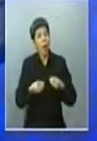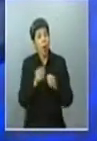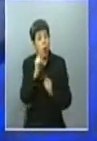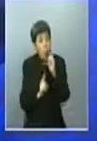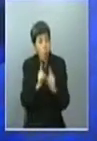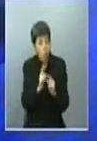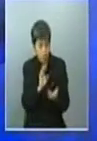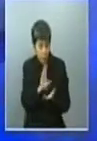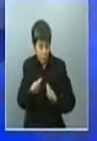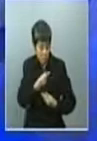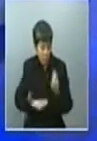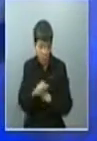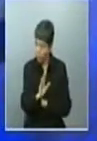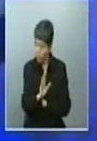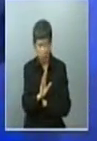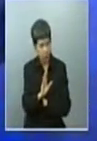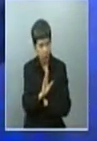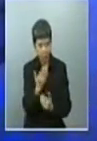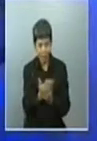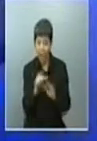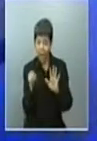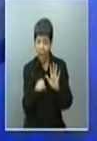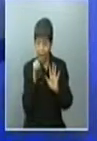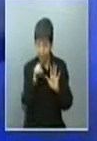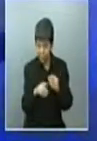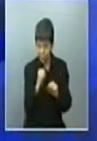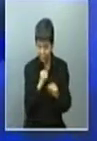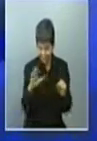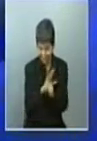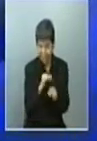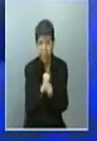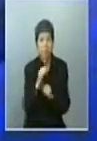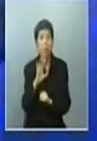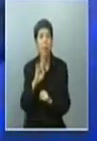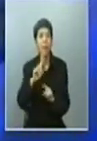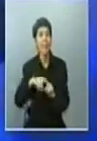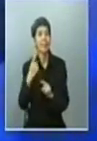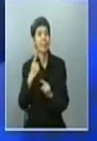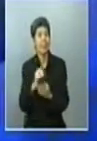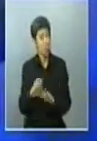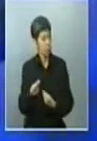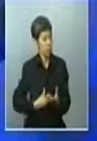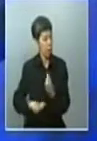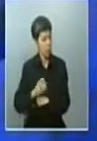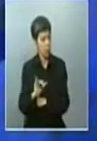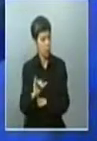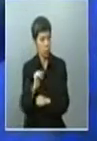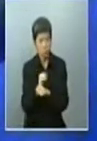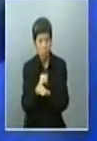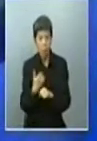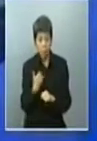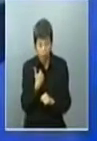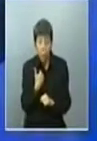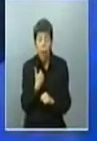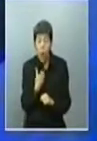ำหรับนักลงทุนรายใหญ่ที่ถือครองหุ้นมากกว่า 5% ที่จะครบกำหนดการในวันที่8มกราคมนี้ค่ะเชื่อมั่นว่ากรณีดังกล่าว